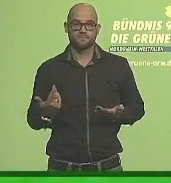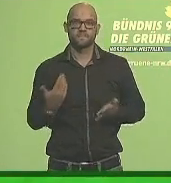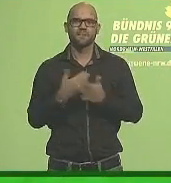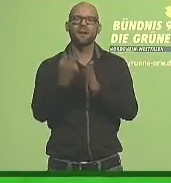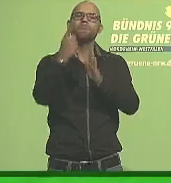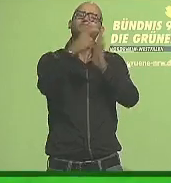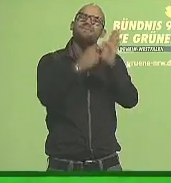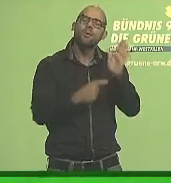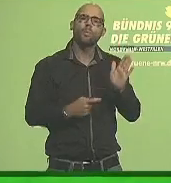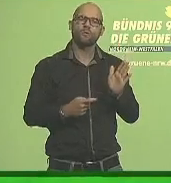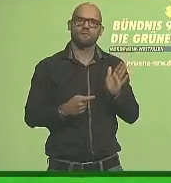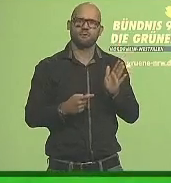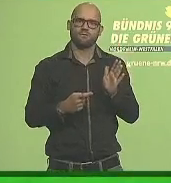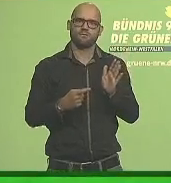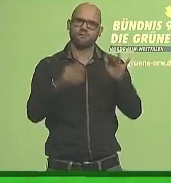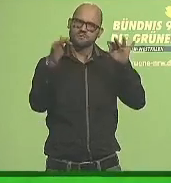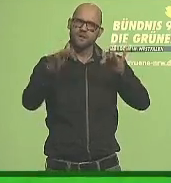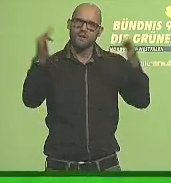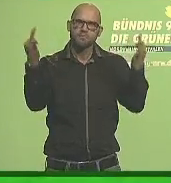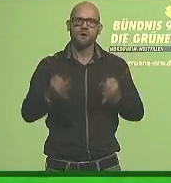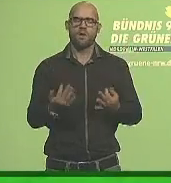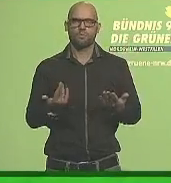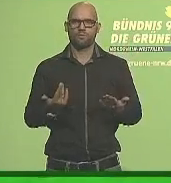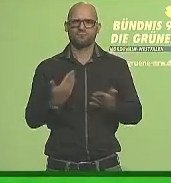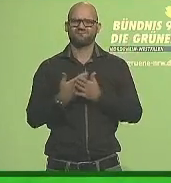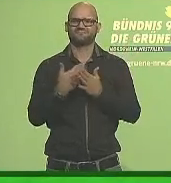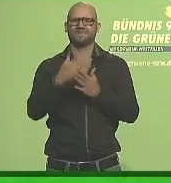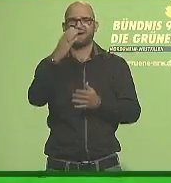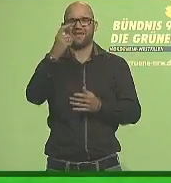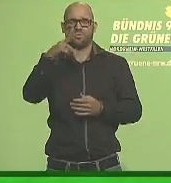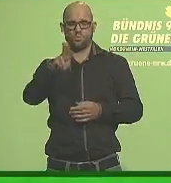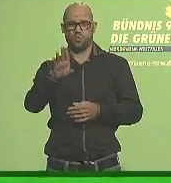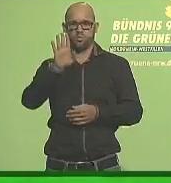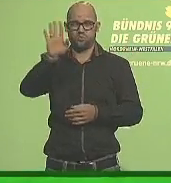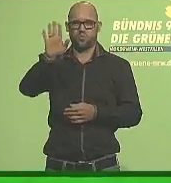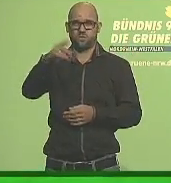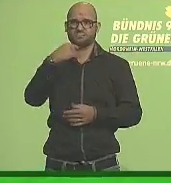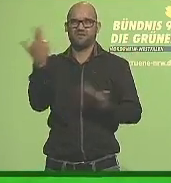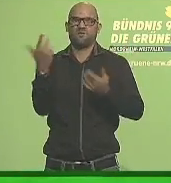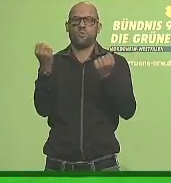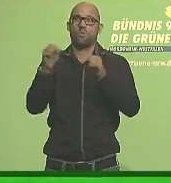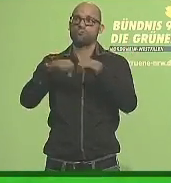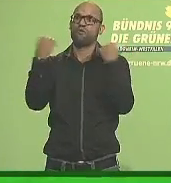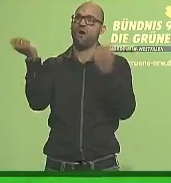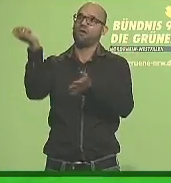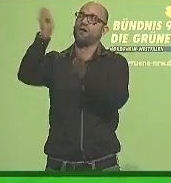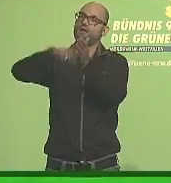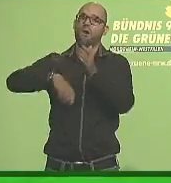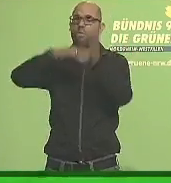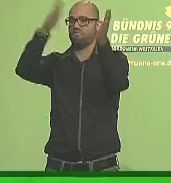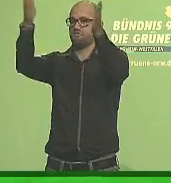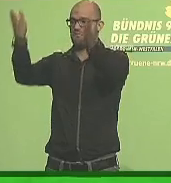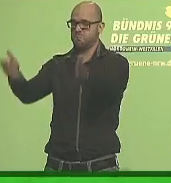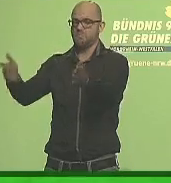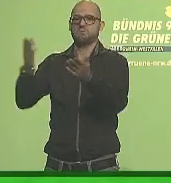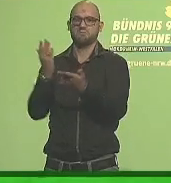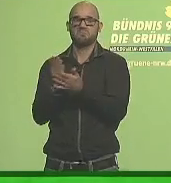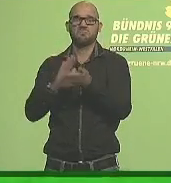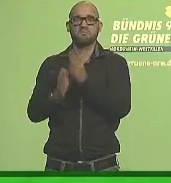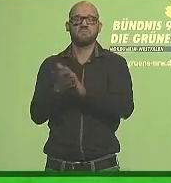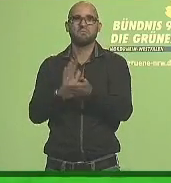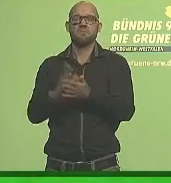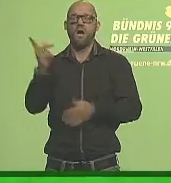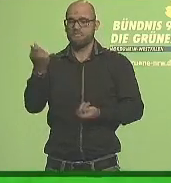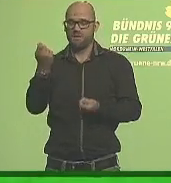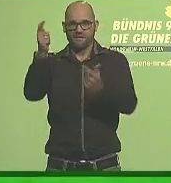Bedingungen geschaffen werden. Damit meine ich jetzt nicht den CDU-Zynismus, dass sich Leute einen Kühlschrank kaufen sollen, die sich das gar nicht